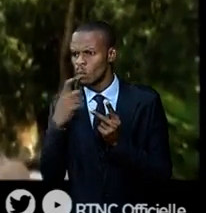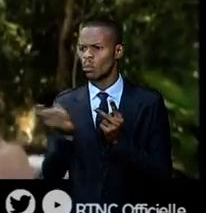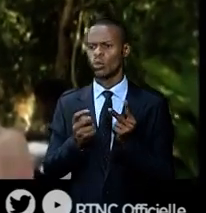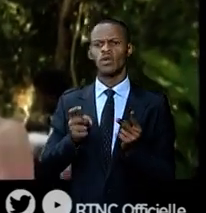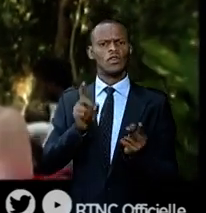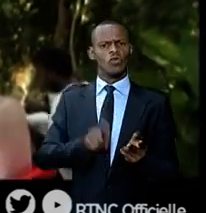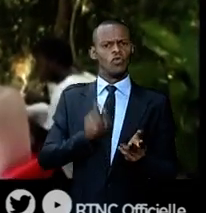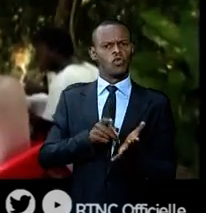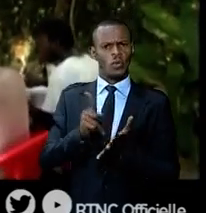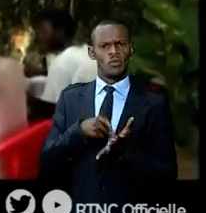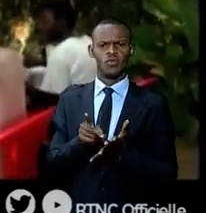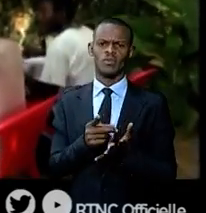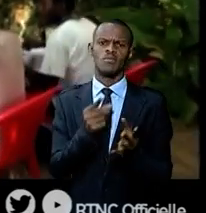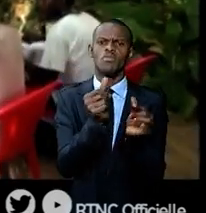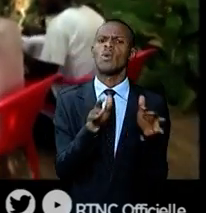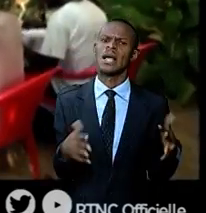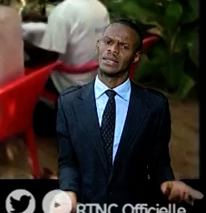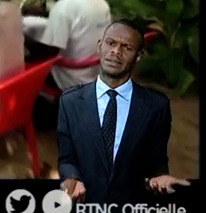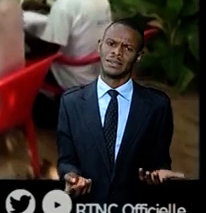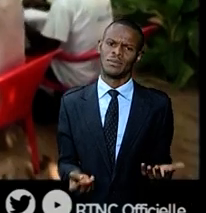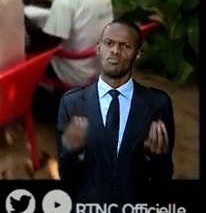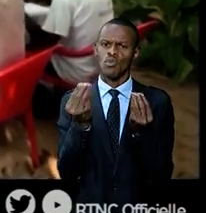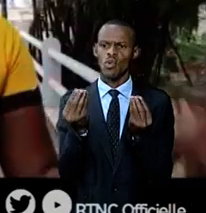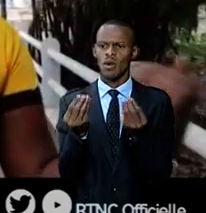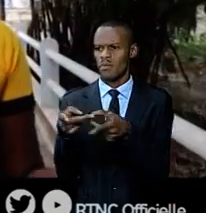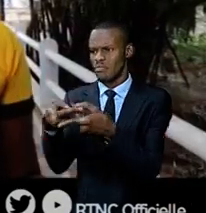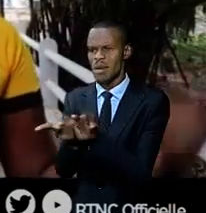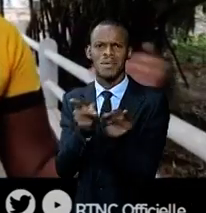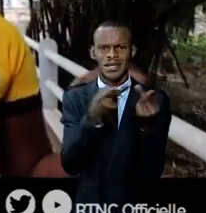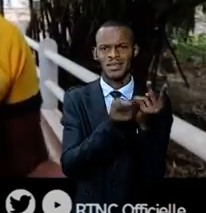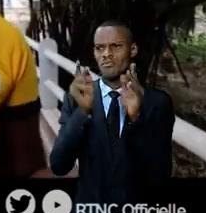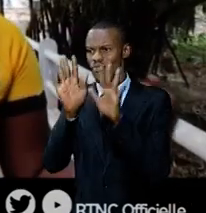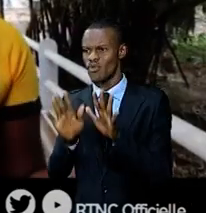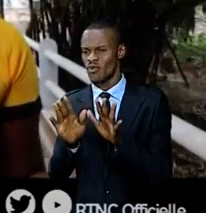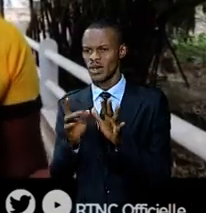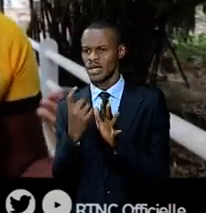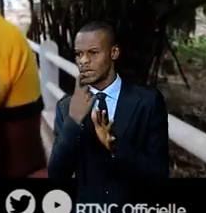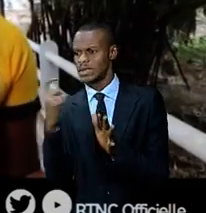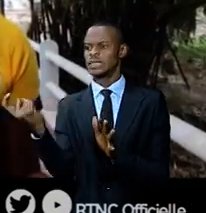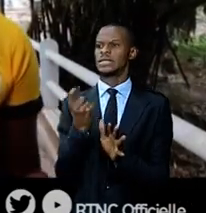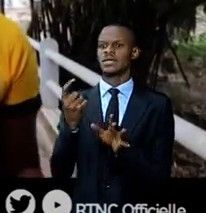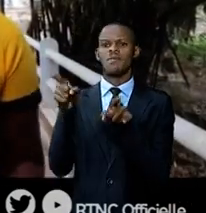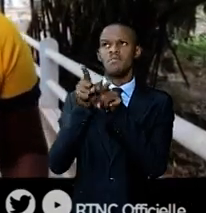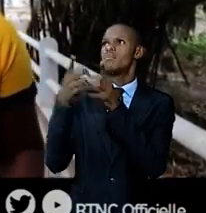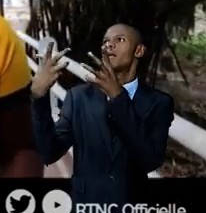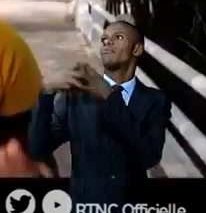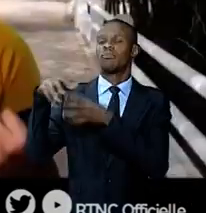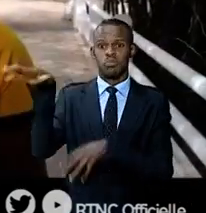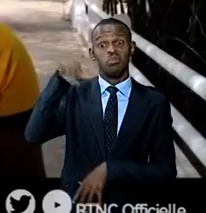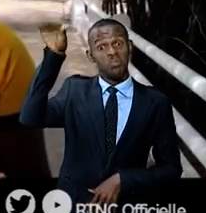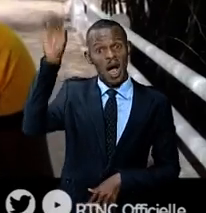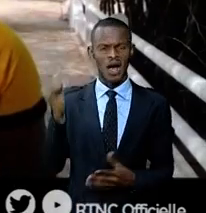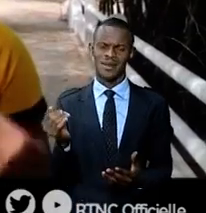été fabriqués au goût de l'Occident. Nous devons prendre en compte les désirs de Congolais. Comment est-ce que le Congolais aime visiter?